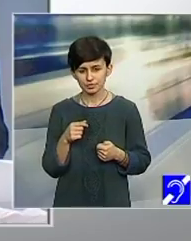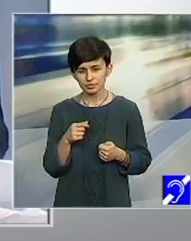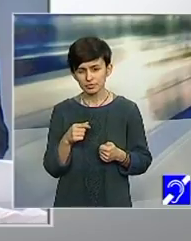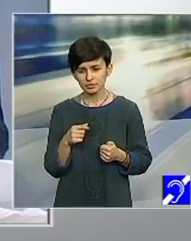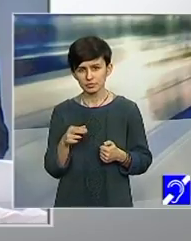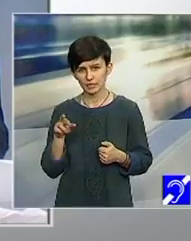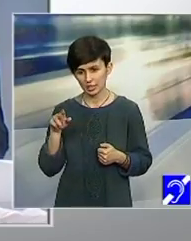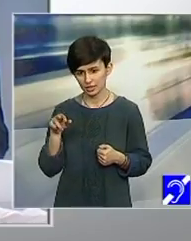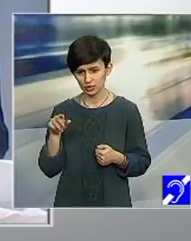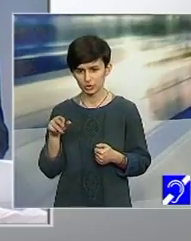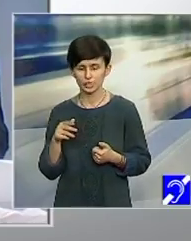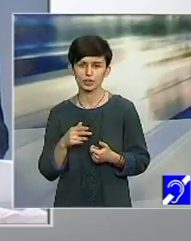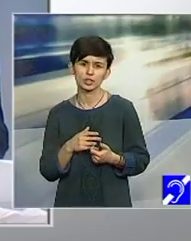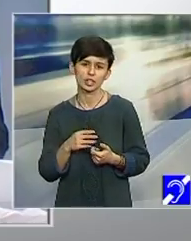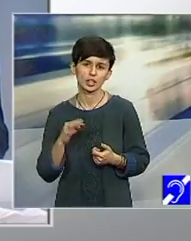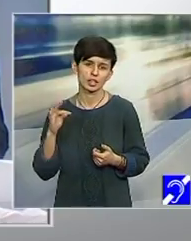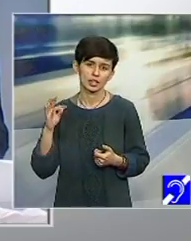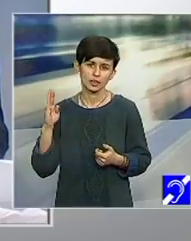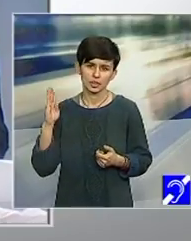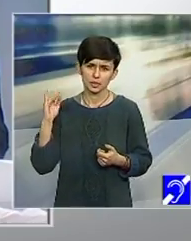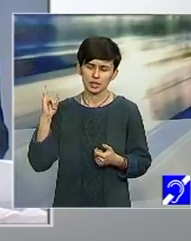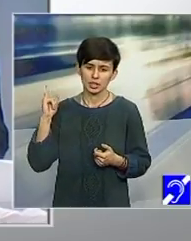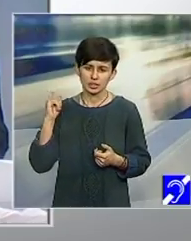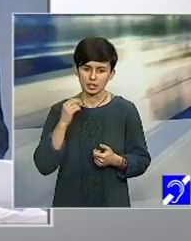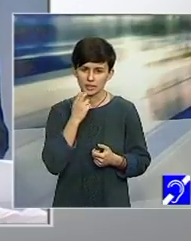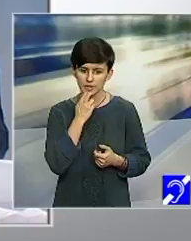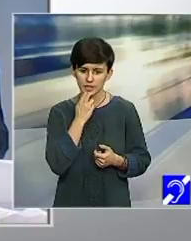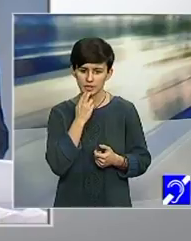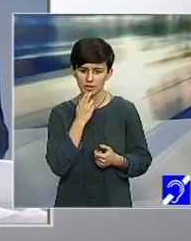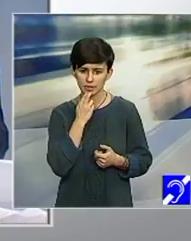spun așa, FBI, poliție locală,